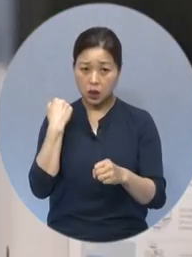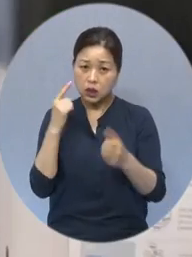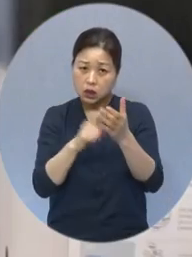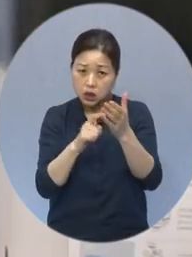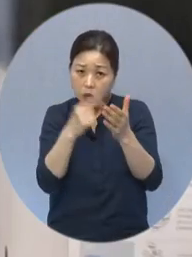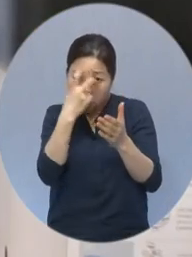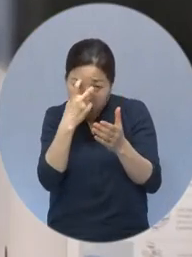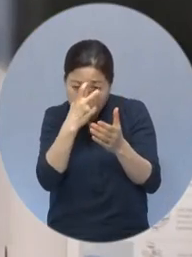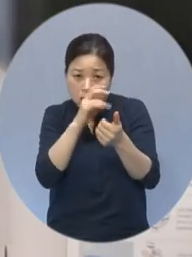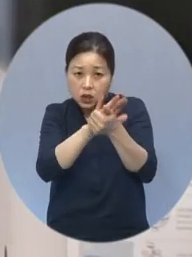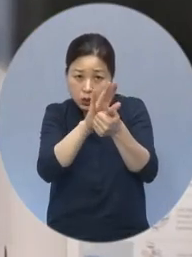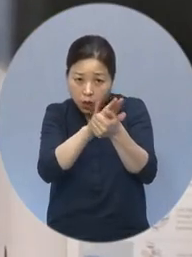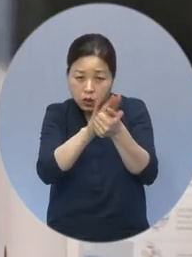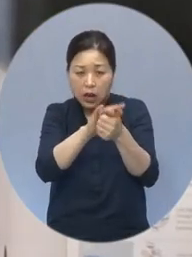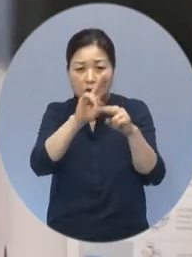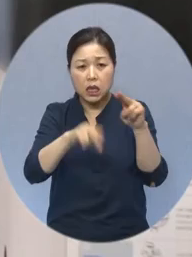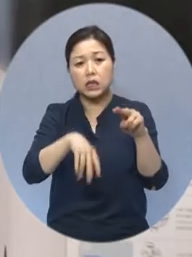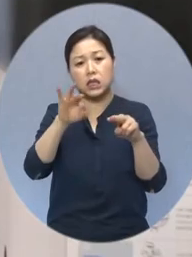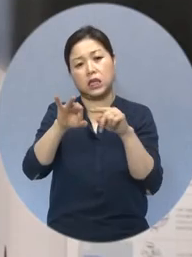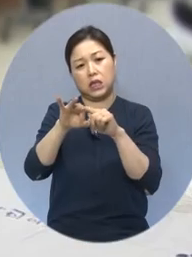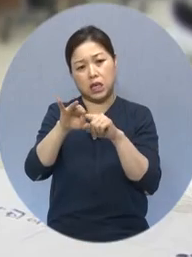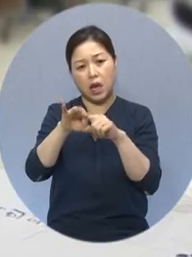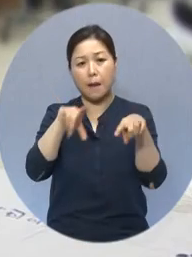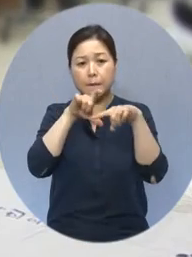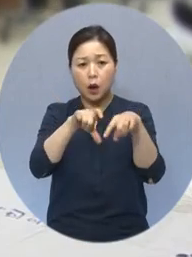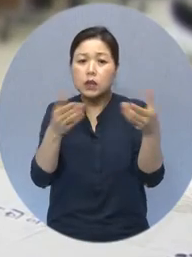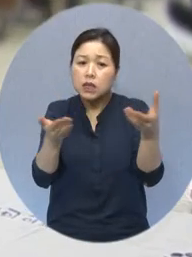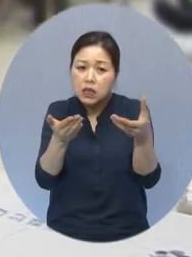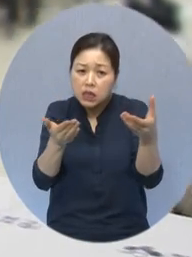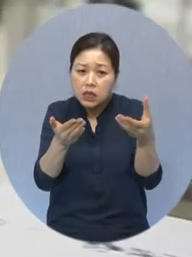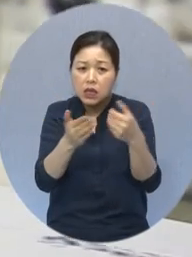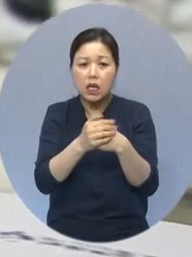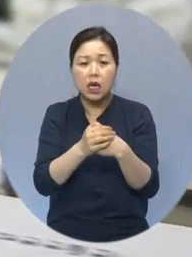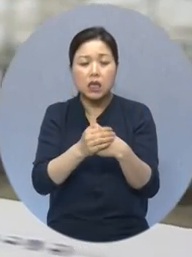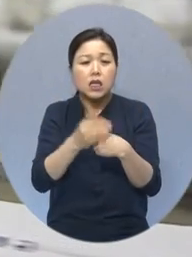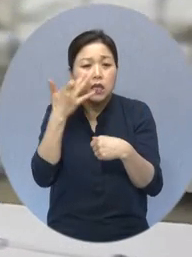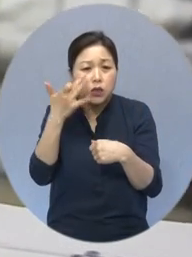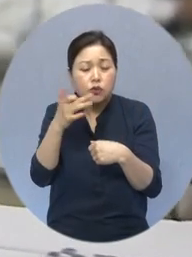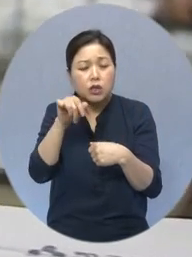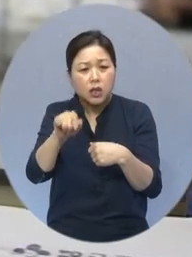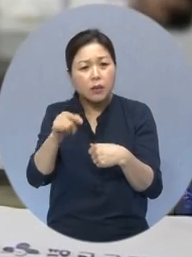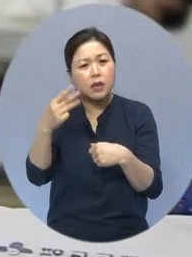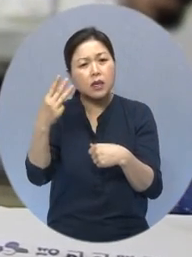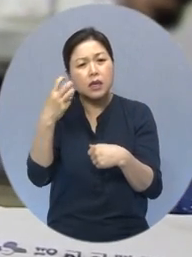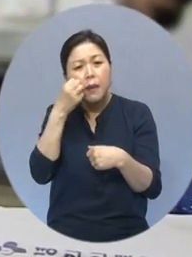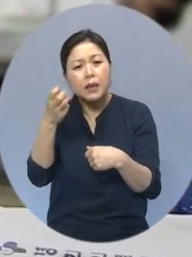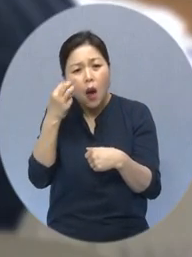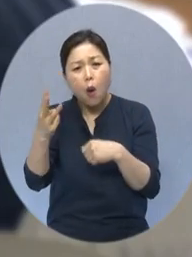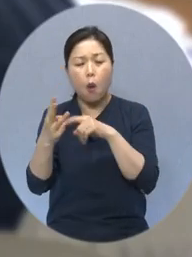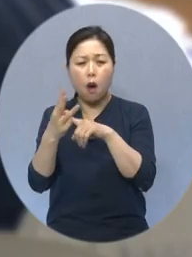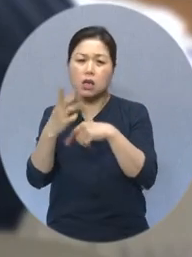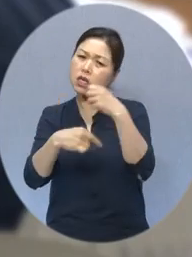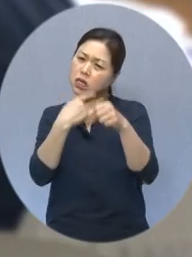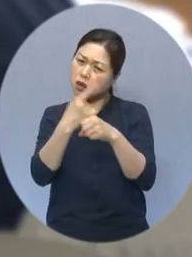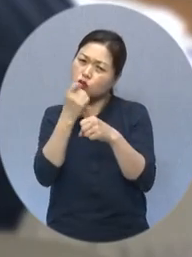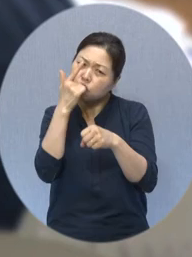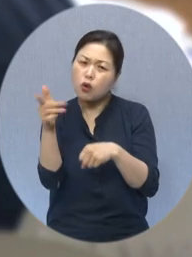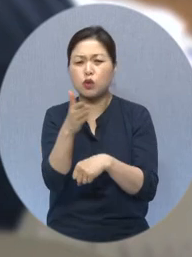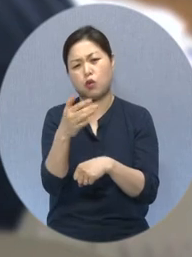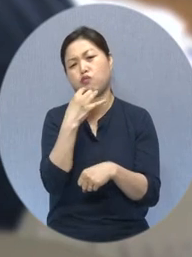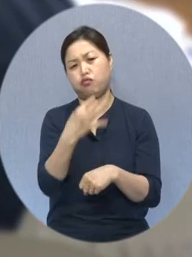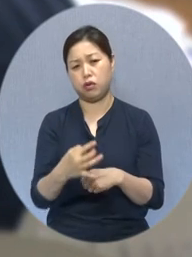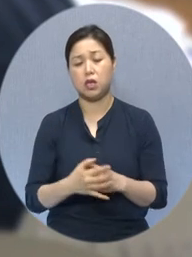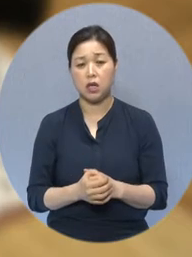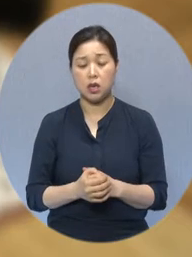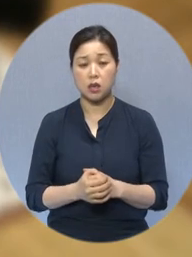요원 퇴직자의 평균 근속 연수도 19.3 개월에 불과해 전문성을 담보할 수 없는 상황입니다 에